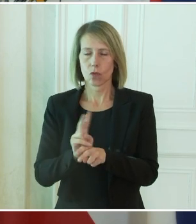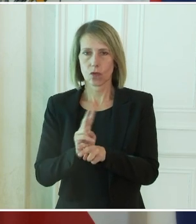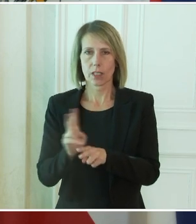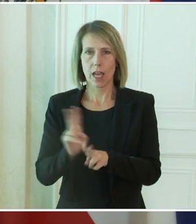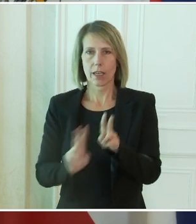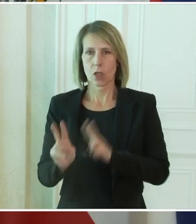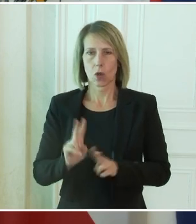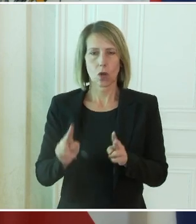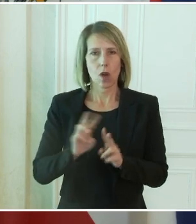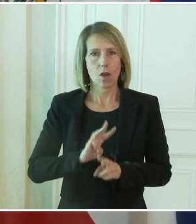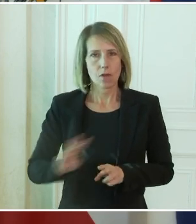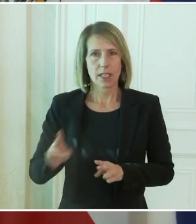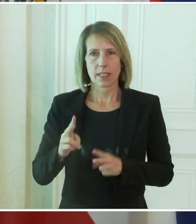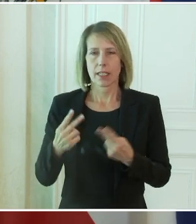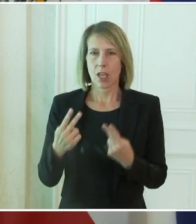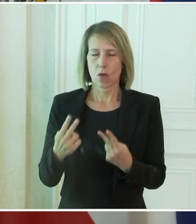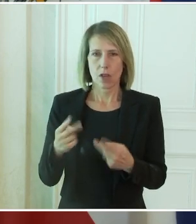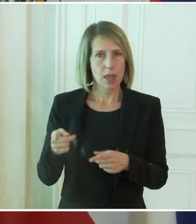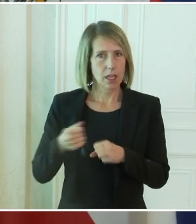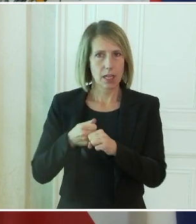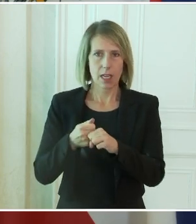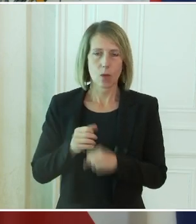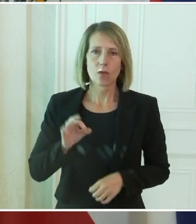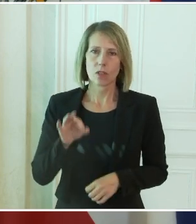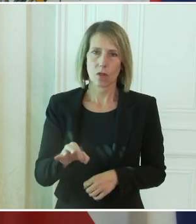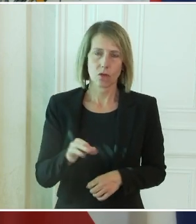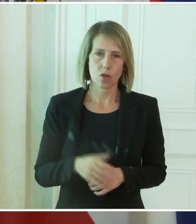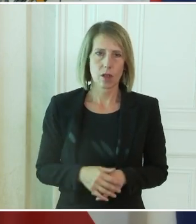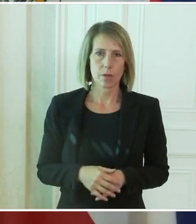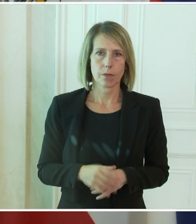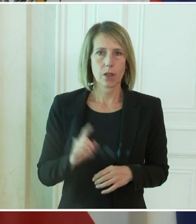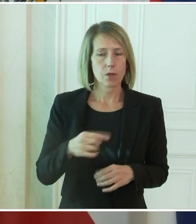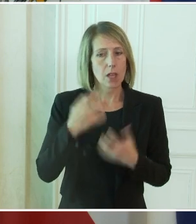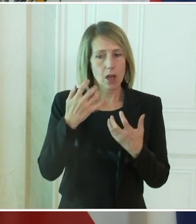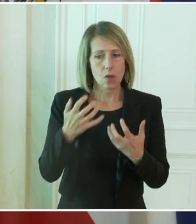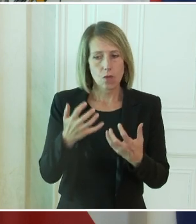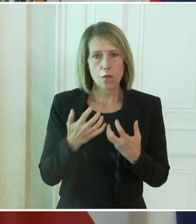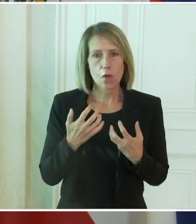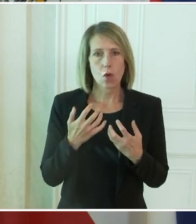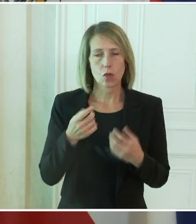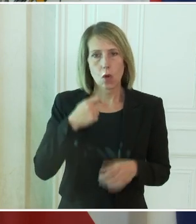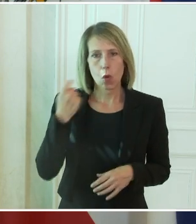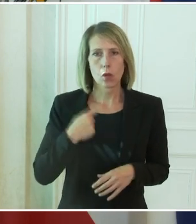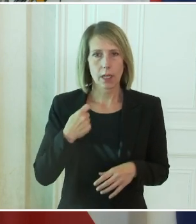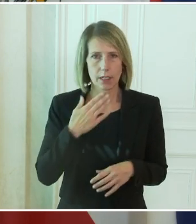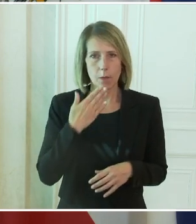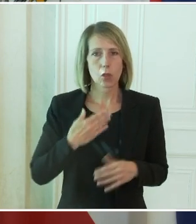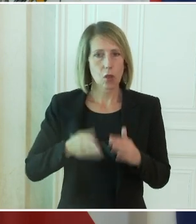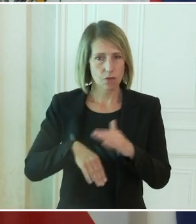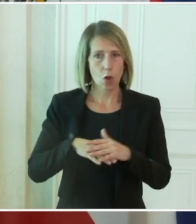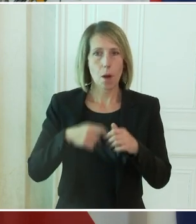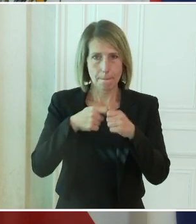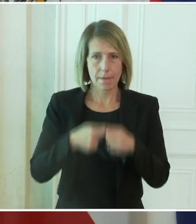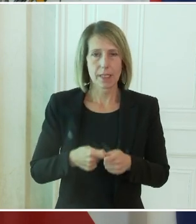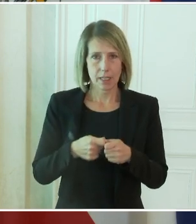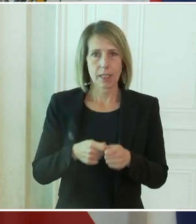dieser westlichen Werte. Wir respektieren den Wunsch der Ukraine, Vollmitglied der Europäischen Union zu werden.